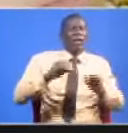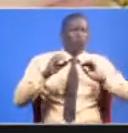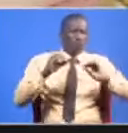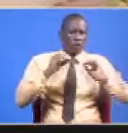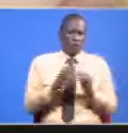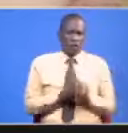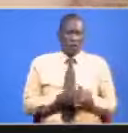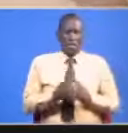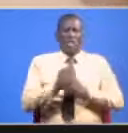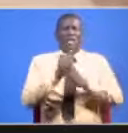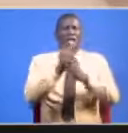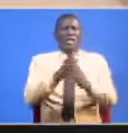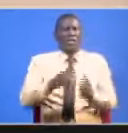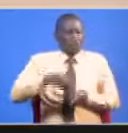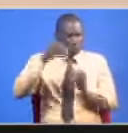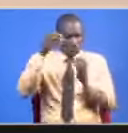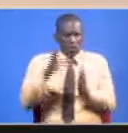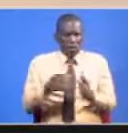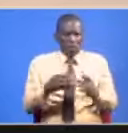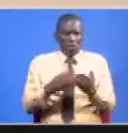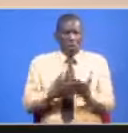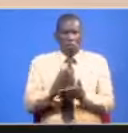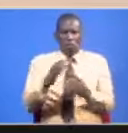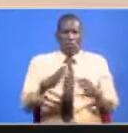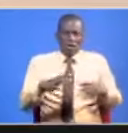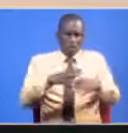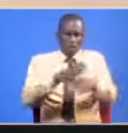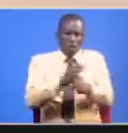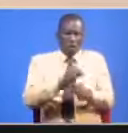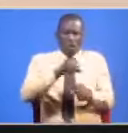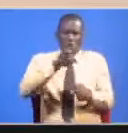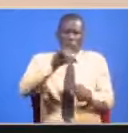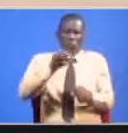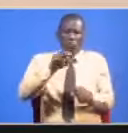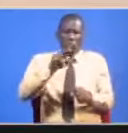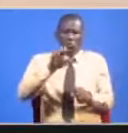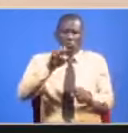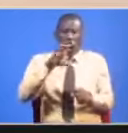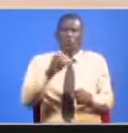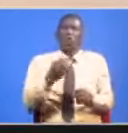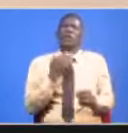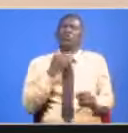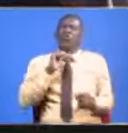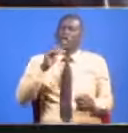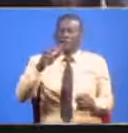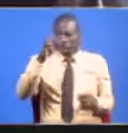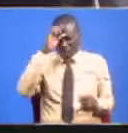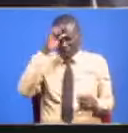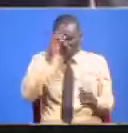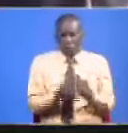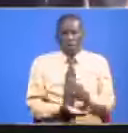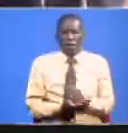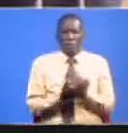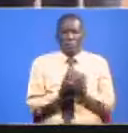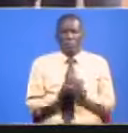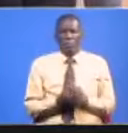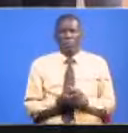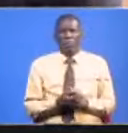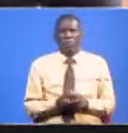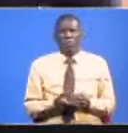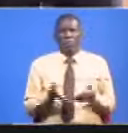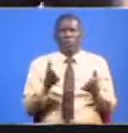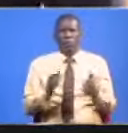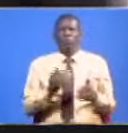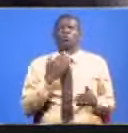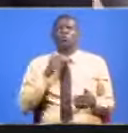kuwafundisha. Viongozi wa wanafunzi kupitia muungano wao wa MUSO sasa wanaiomba serikali kuingilia kati. He